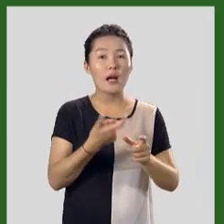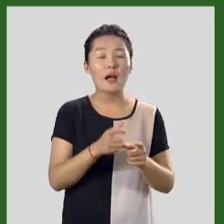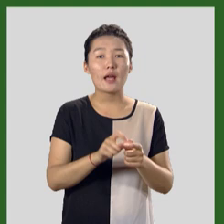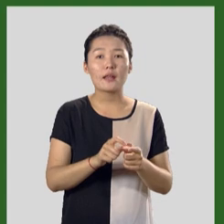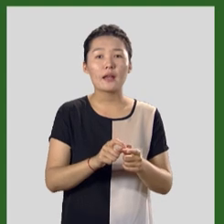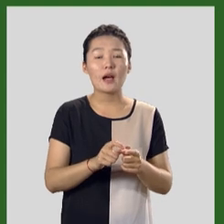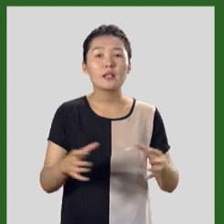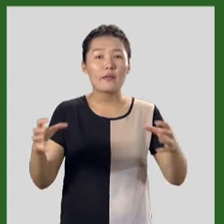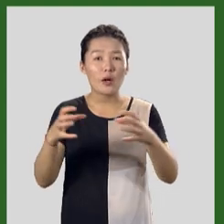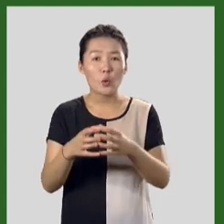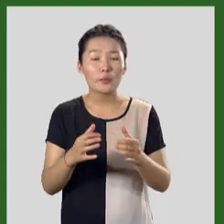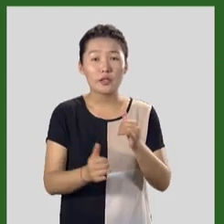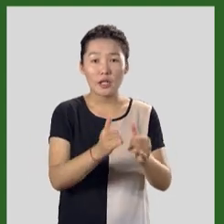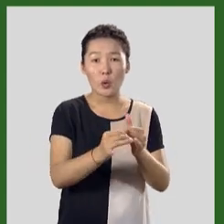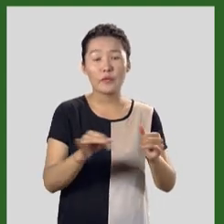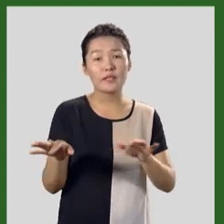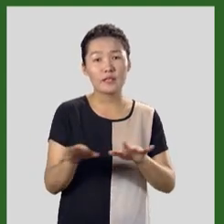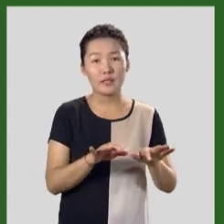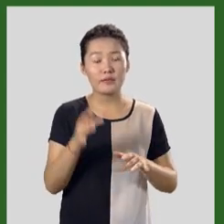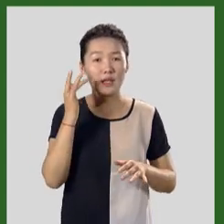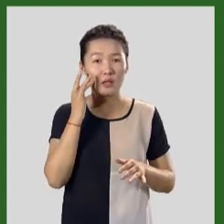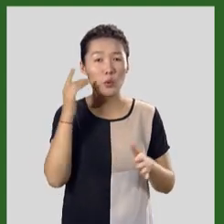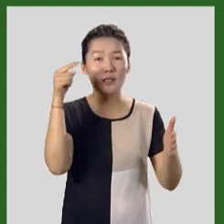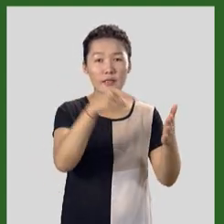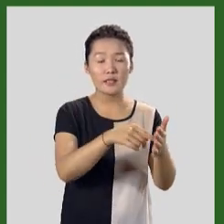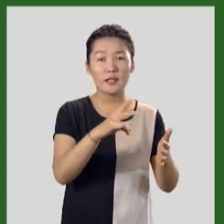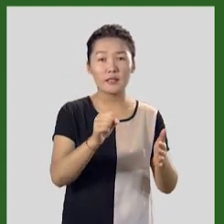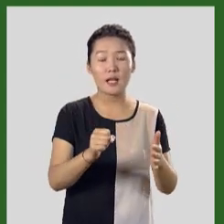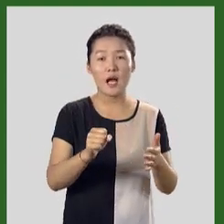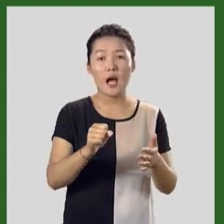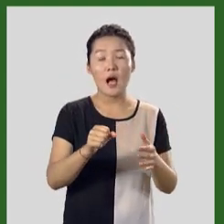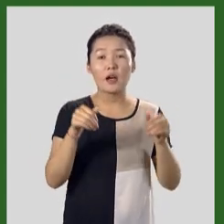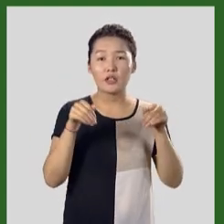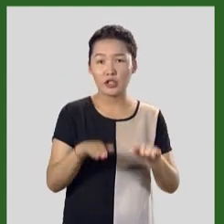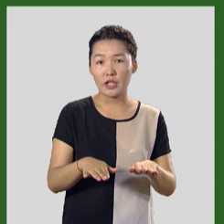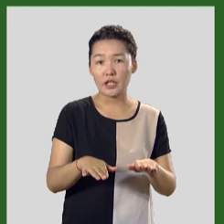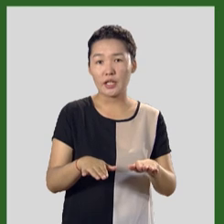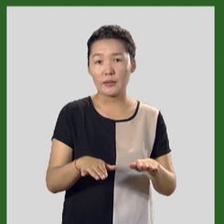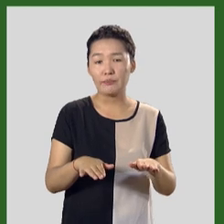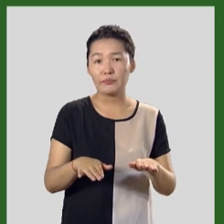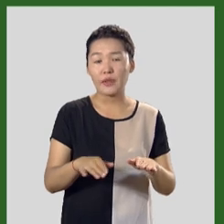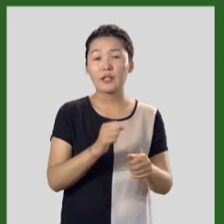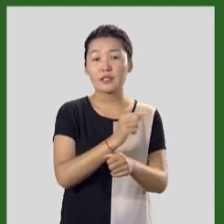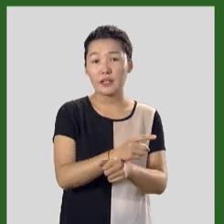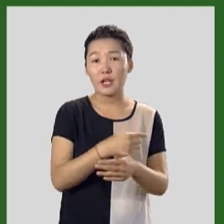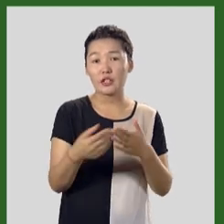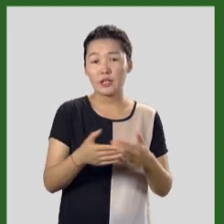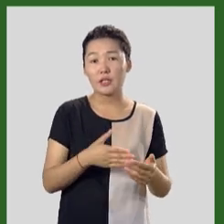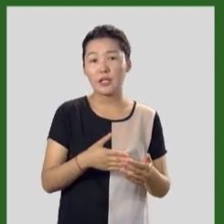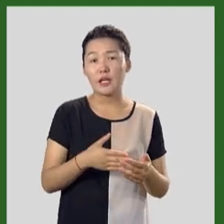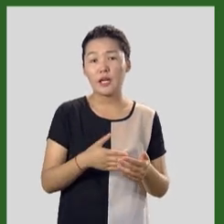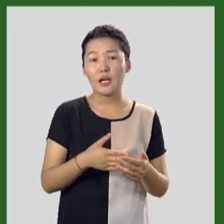действий, которые нацелены на решение определенной задачи или достижение определенной